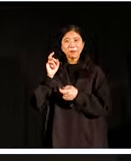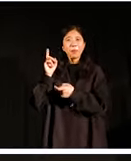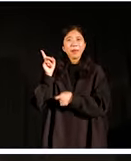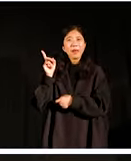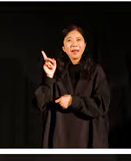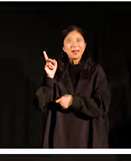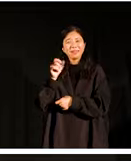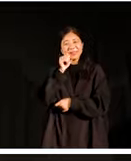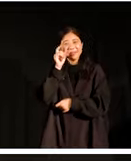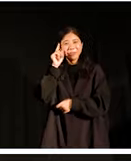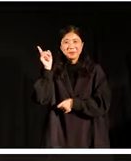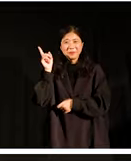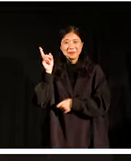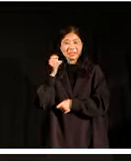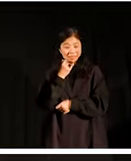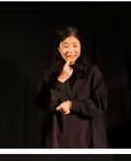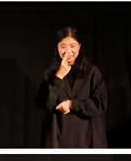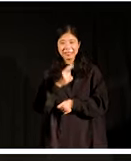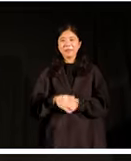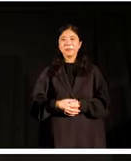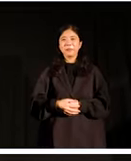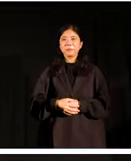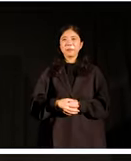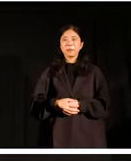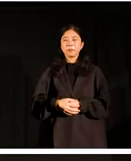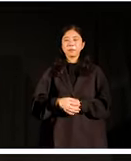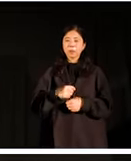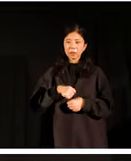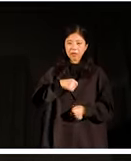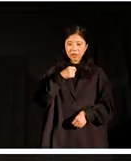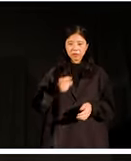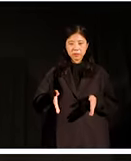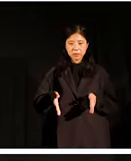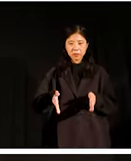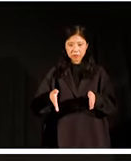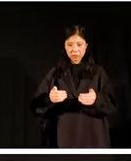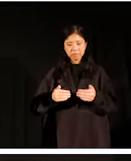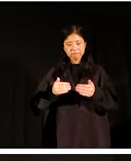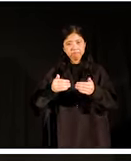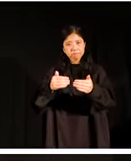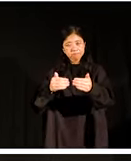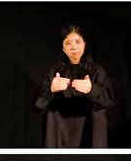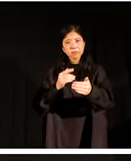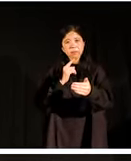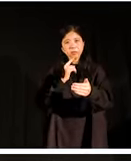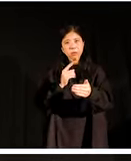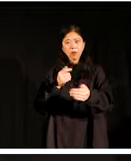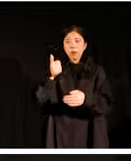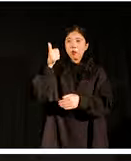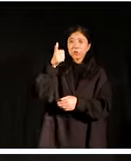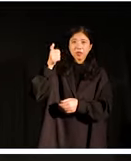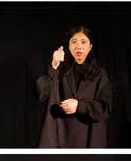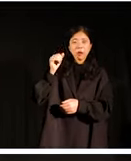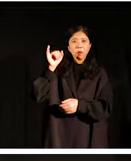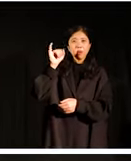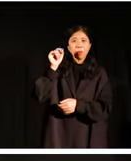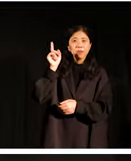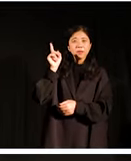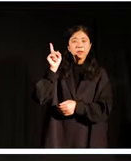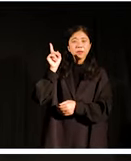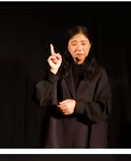いいですか本当にだから正しい正しい道歩むっていうことはおじいちゃんおばあちゃんたちはよくしてる